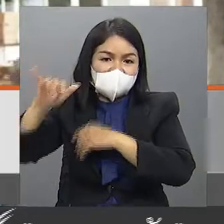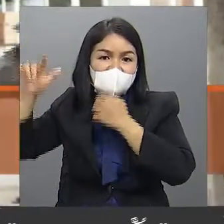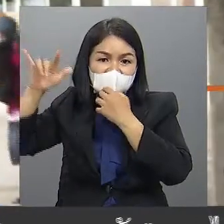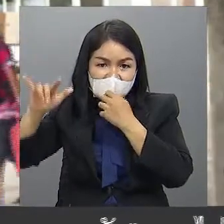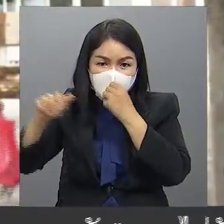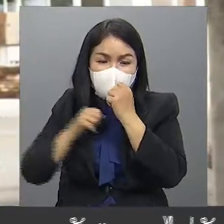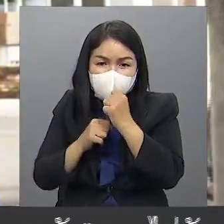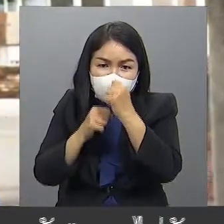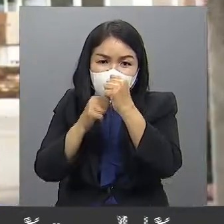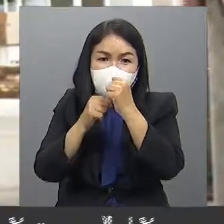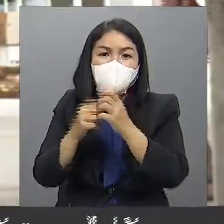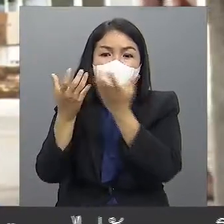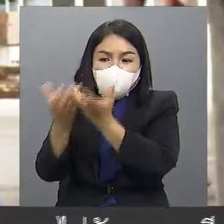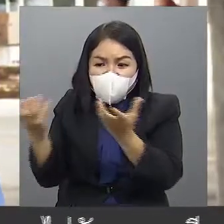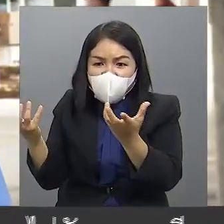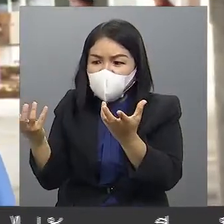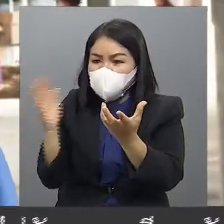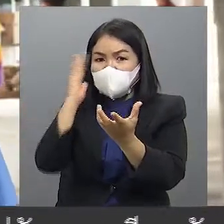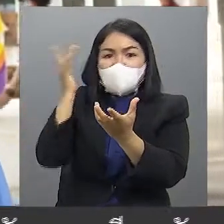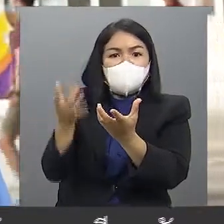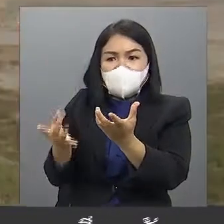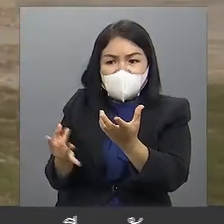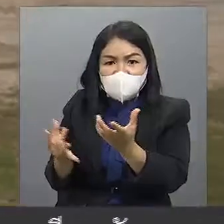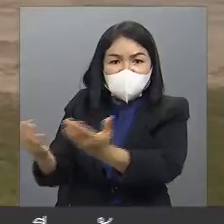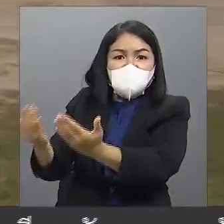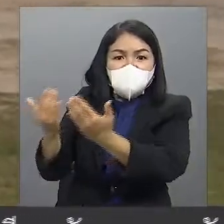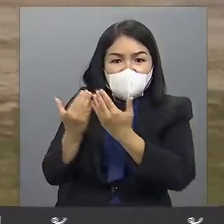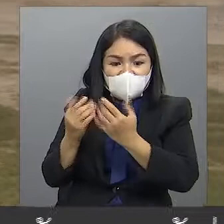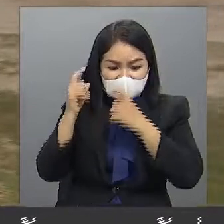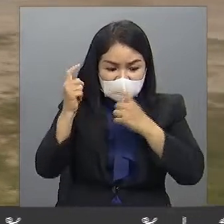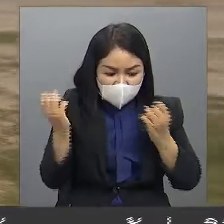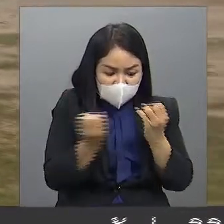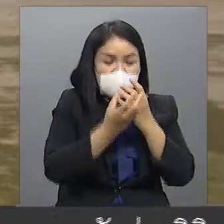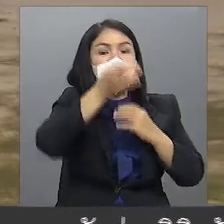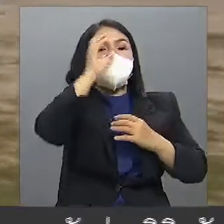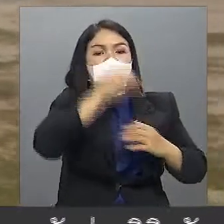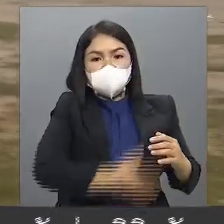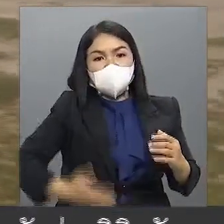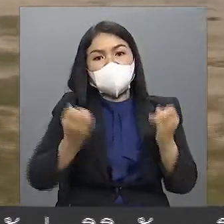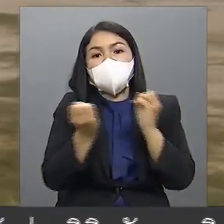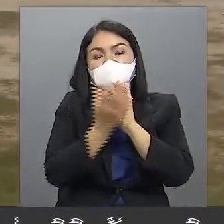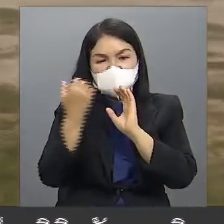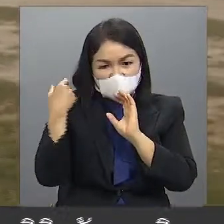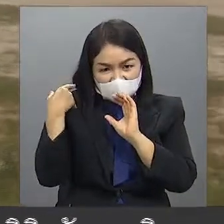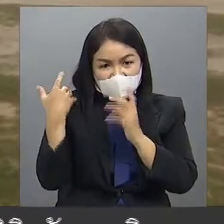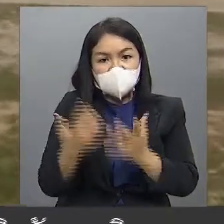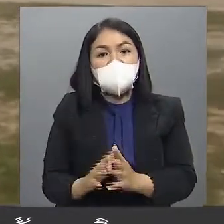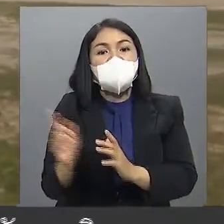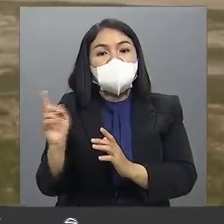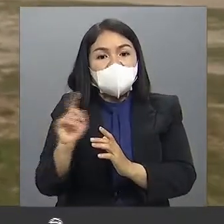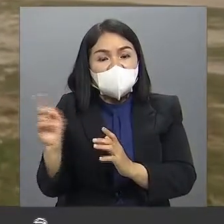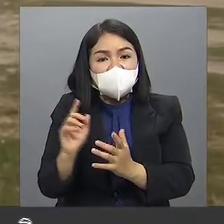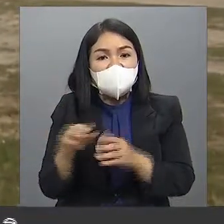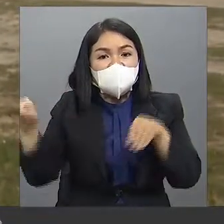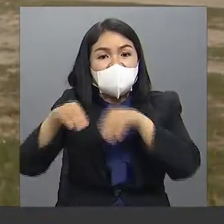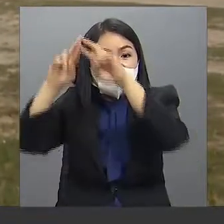านำสิ่งของที่เราไม่ทราบที่มาที่ไปครับเพราะว่ามีความเสี่ยงต่อตัวเขาเอง ขณะที่กลุ่มผู้สัมผัสผู้ติดเชื้อในร้านอาหารแห่งหนึ่งบน